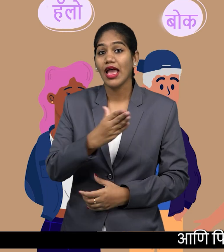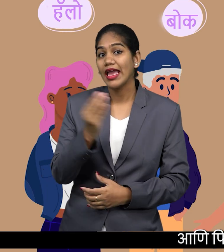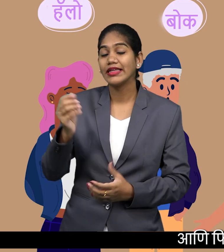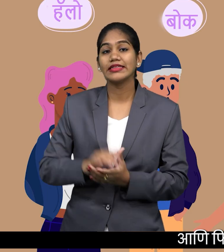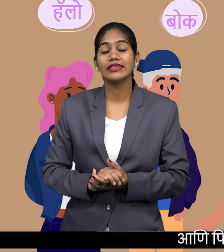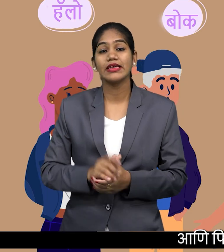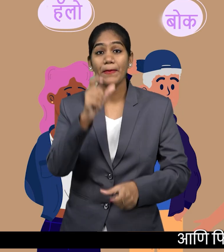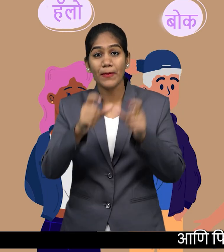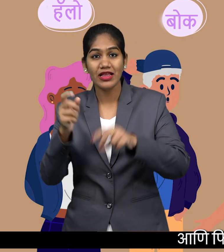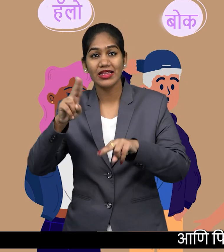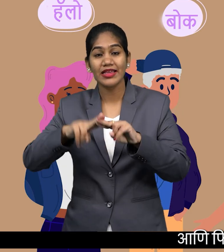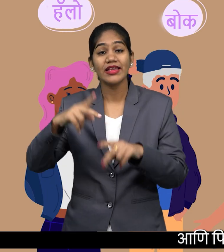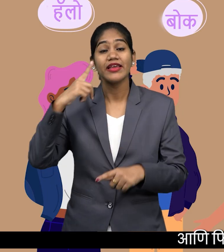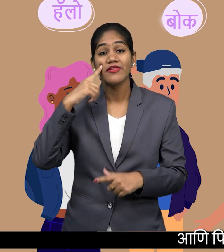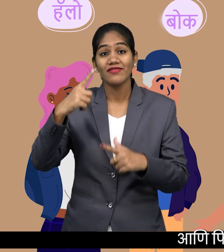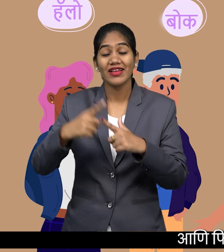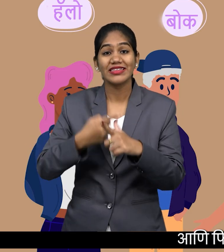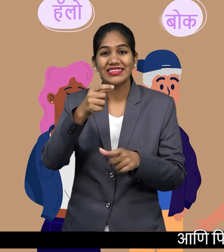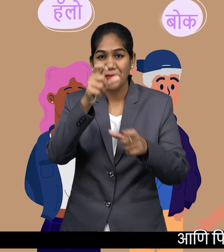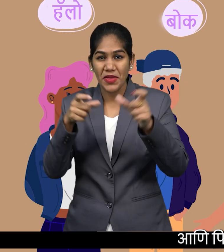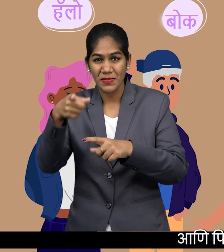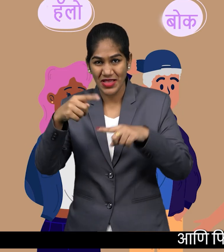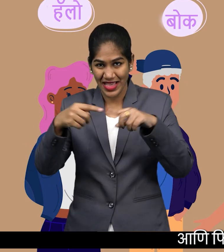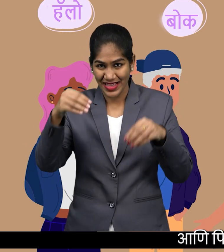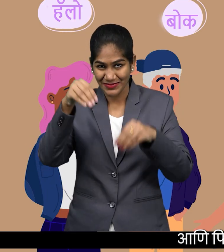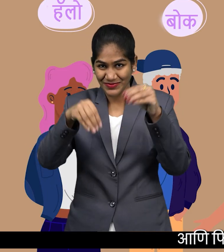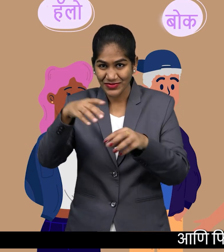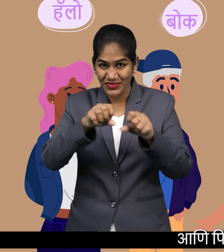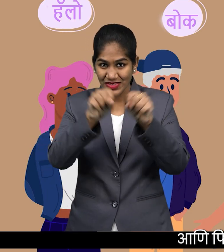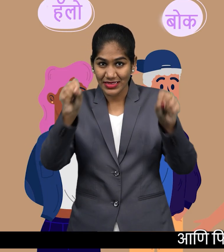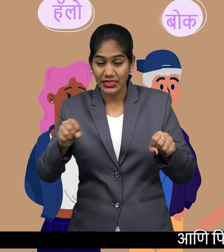आणि फिजीची निवडणूक प्रणाली